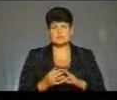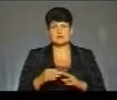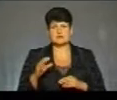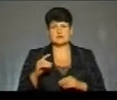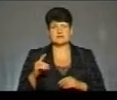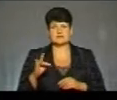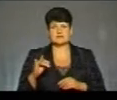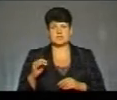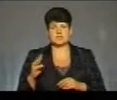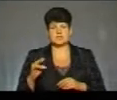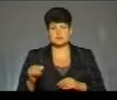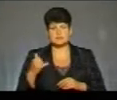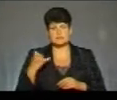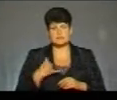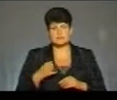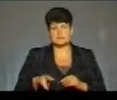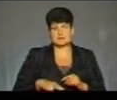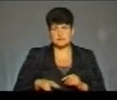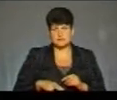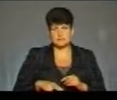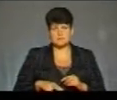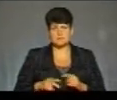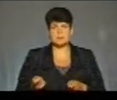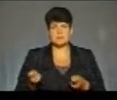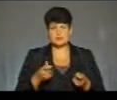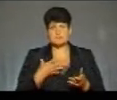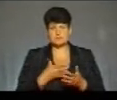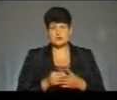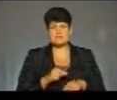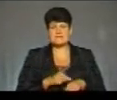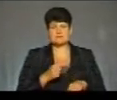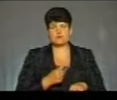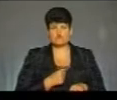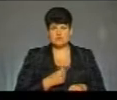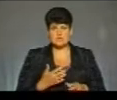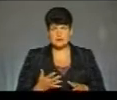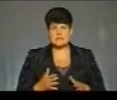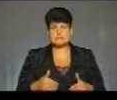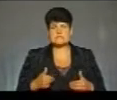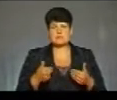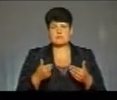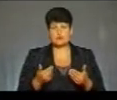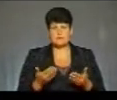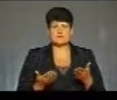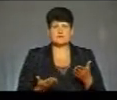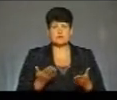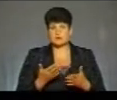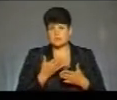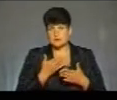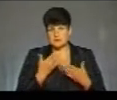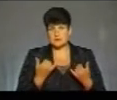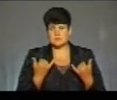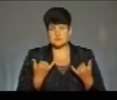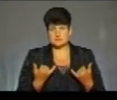Звишень. Зателефонував директор, приніс свої співчуття. І запропонував, якщо не маєте